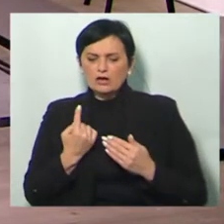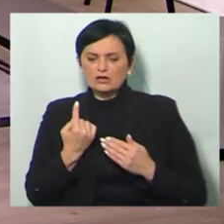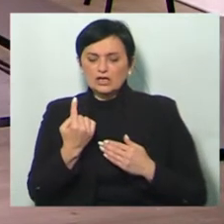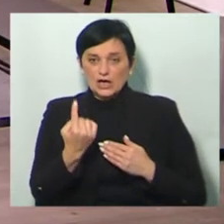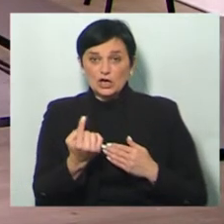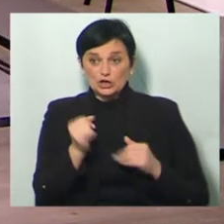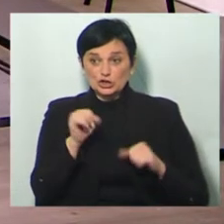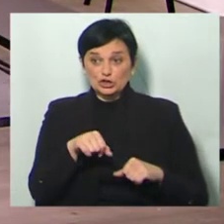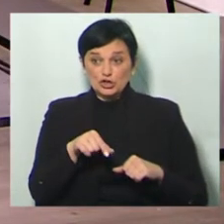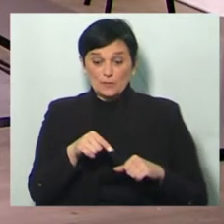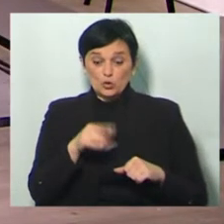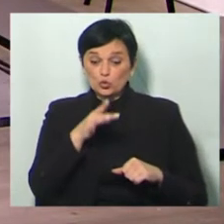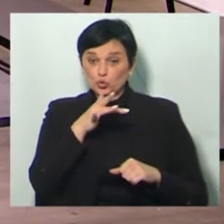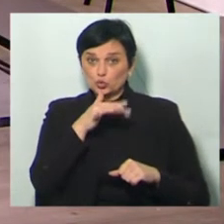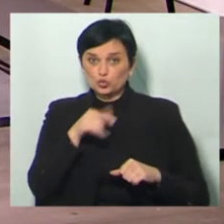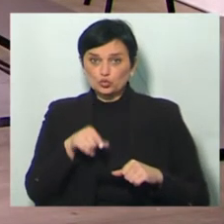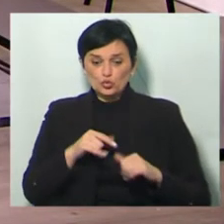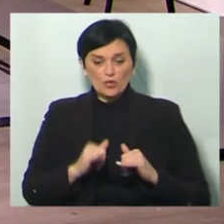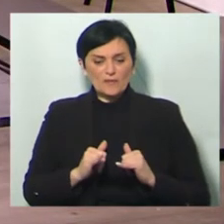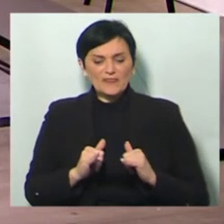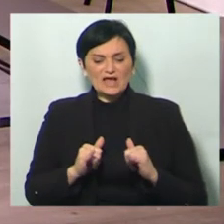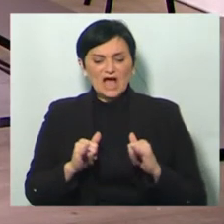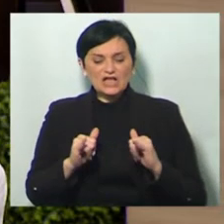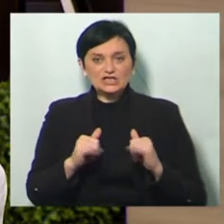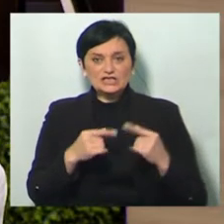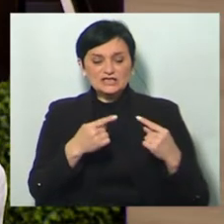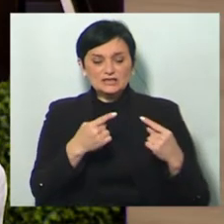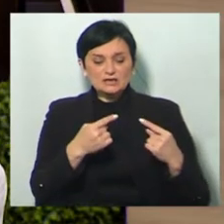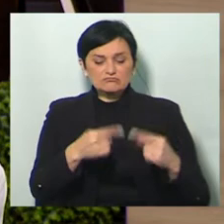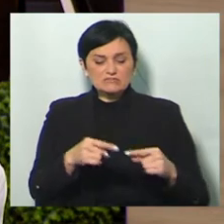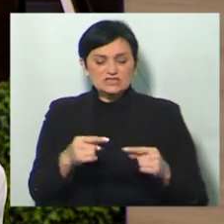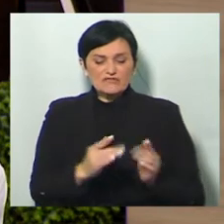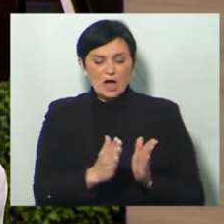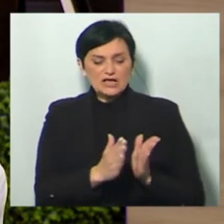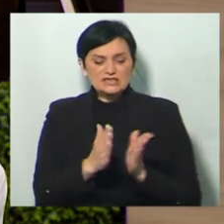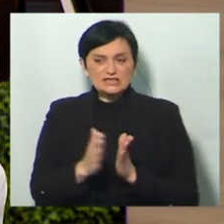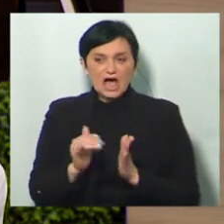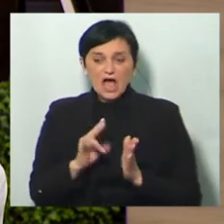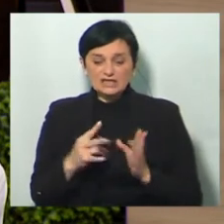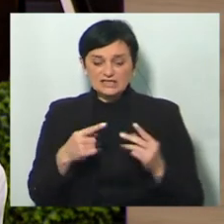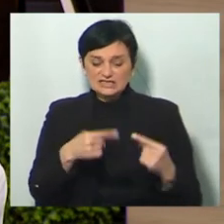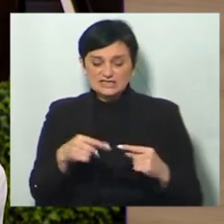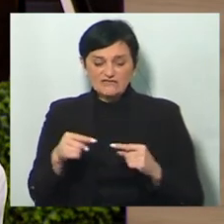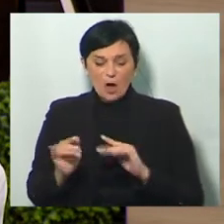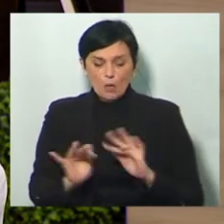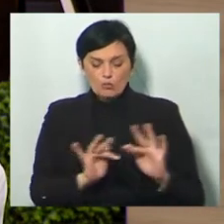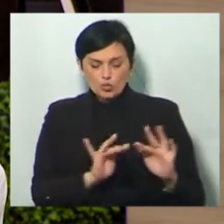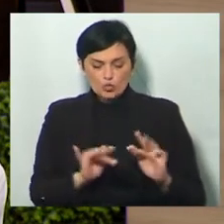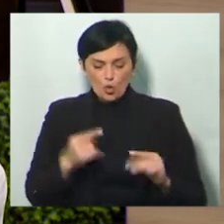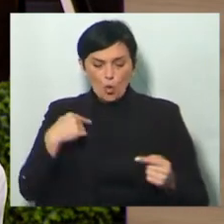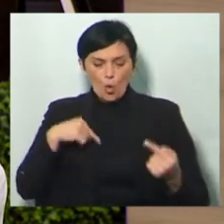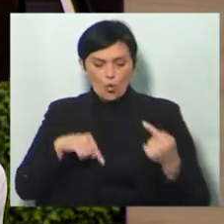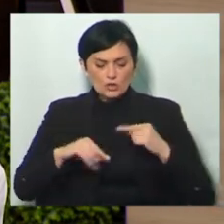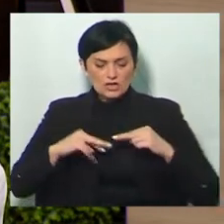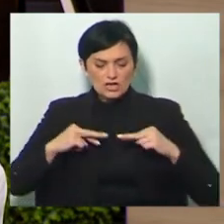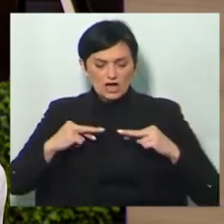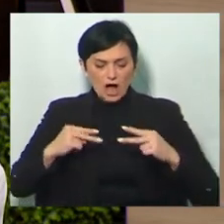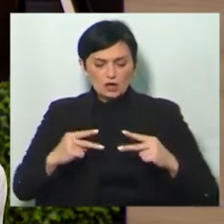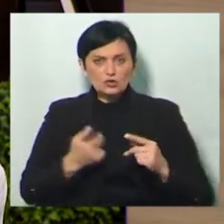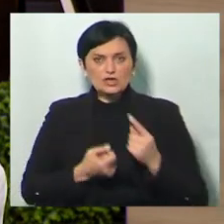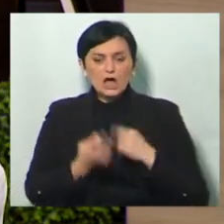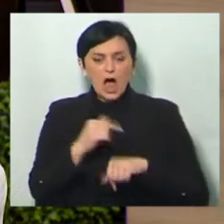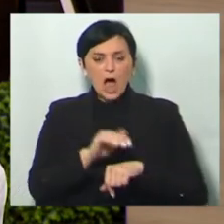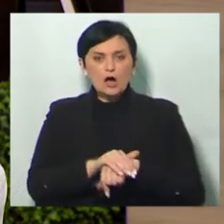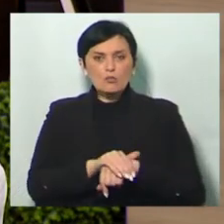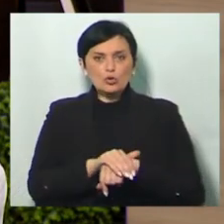რომ ის ამ განმარტოების დროს თქვა განვითარების რაღაც სხვა სტადია, ან რაღაც სხვა პროცესები გაიაროს ორგანიზმმა და ის